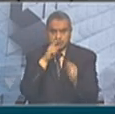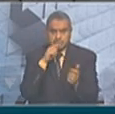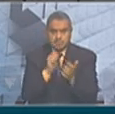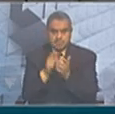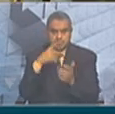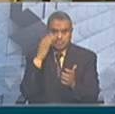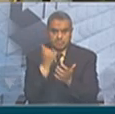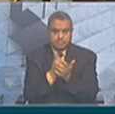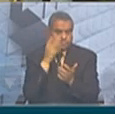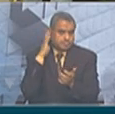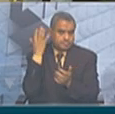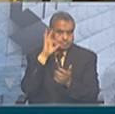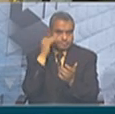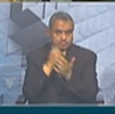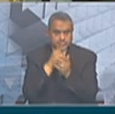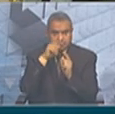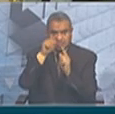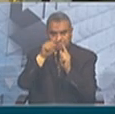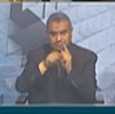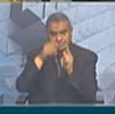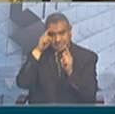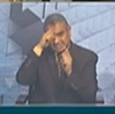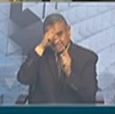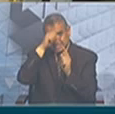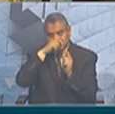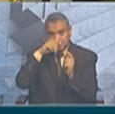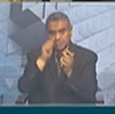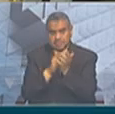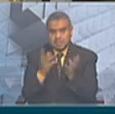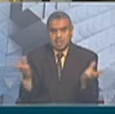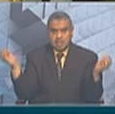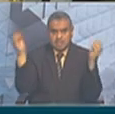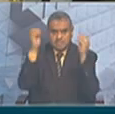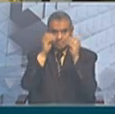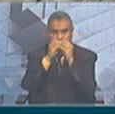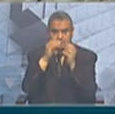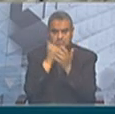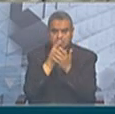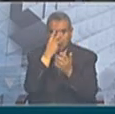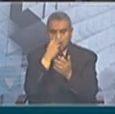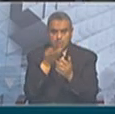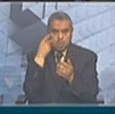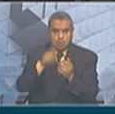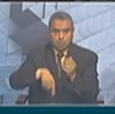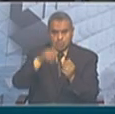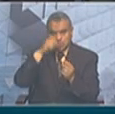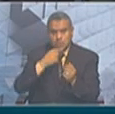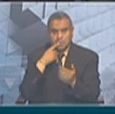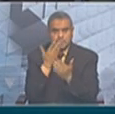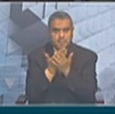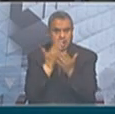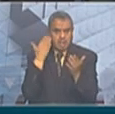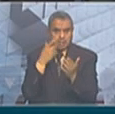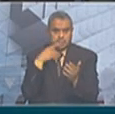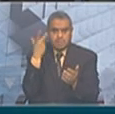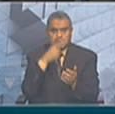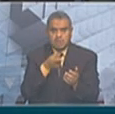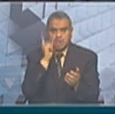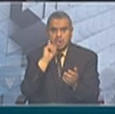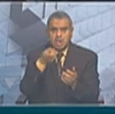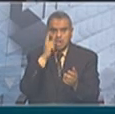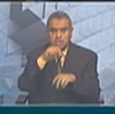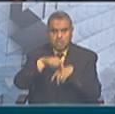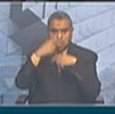حصيلة أدنى بشكل طفيف من حصيلة قياسية في اليوم السابق، إلا أن 11